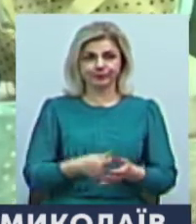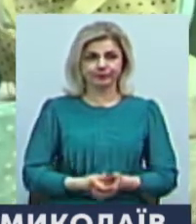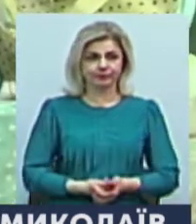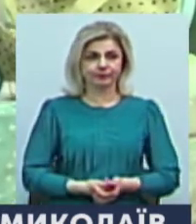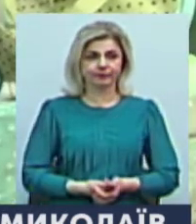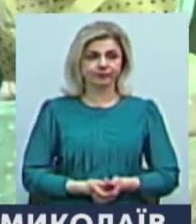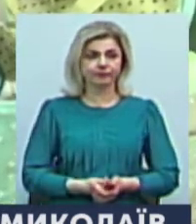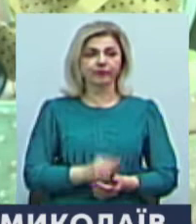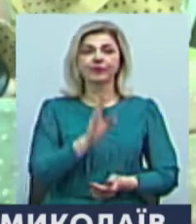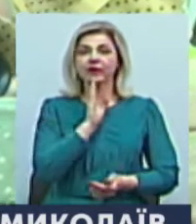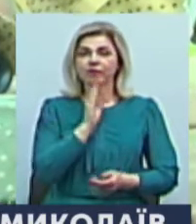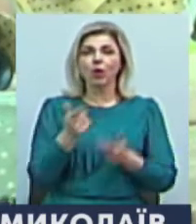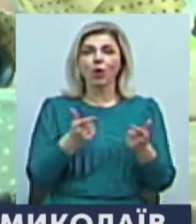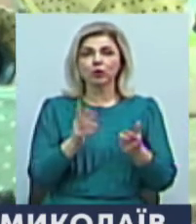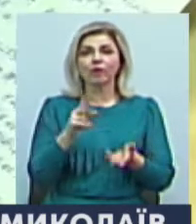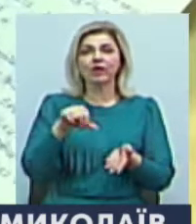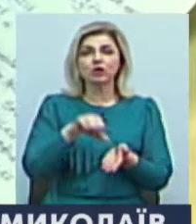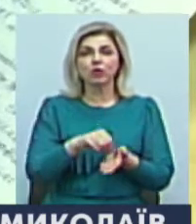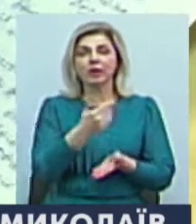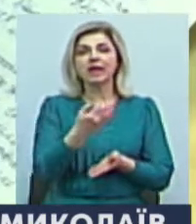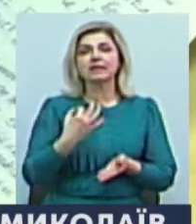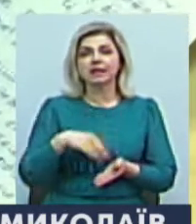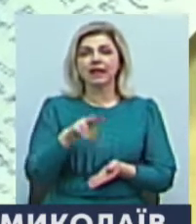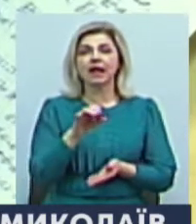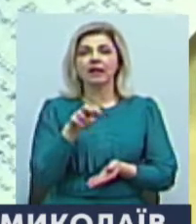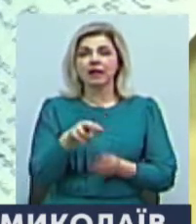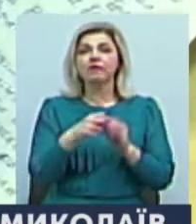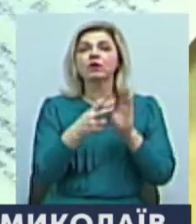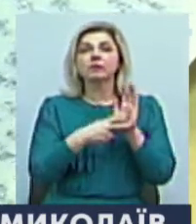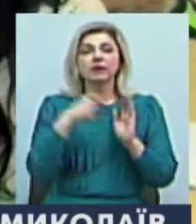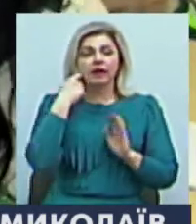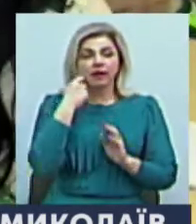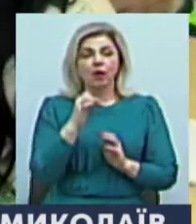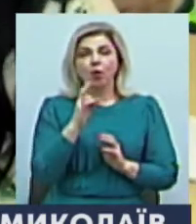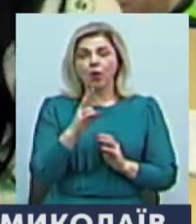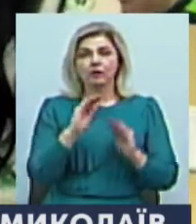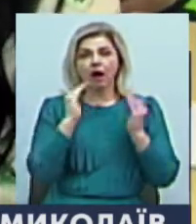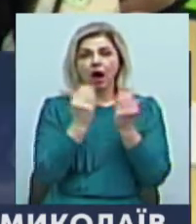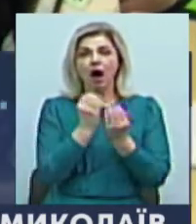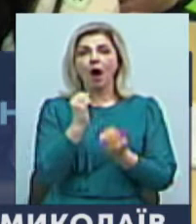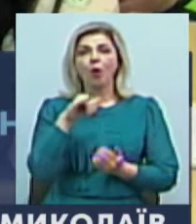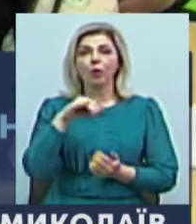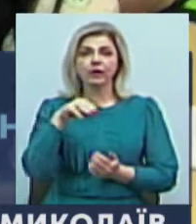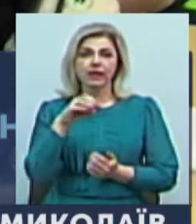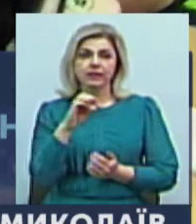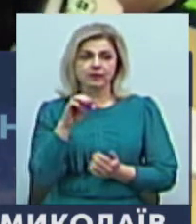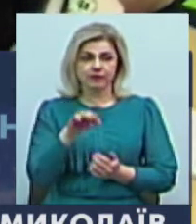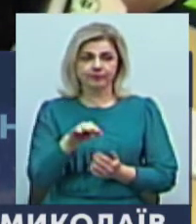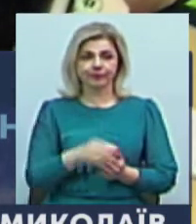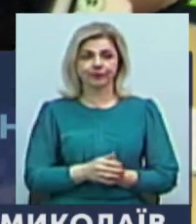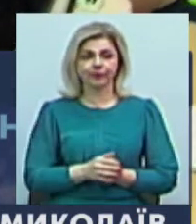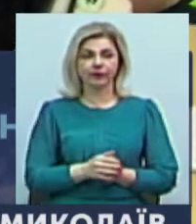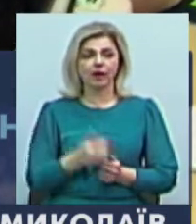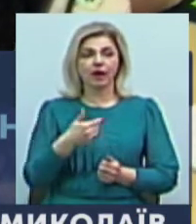Ясміна Слободянюк готується до виступу. Її сину Данилу 18, він аутист. Ми виховуємо Данилка, в нього синдром аутизму.